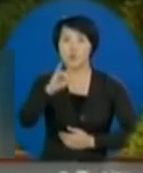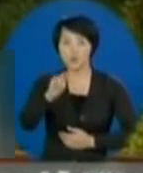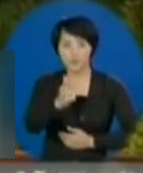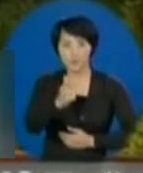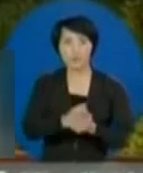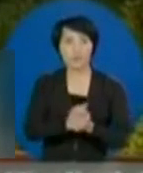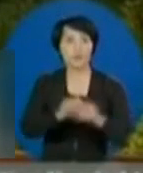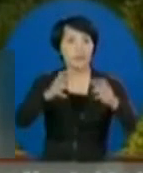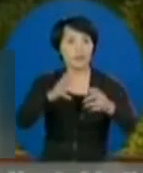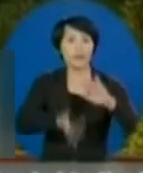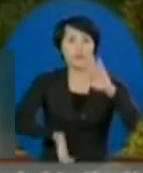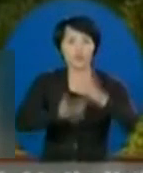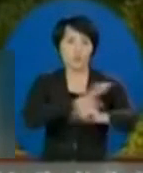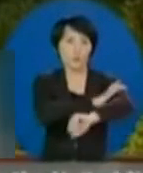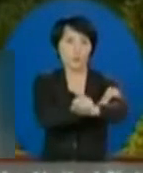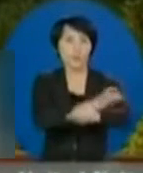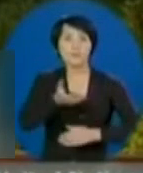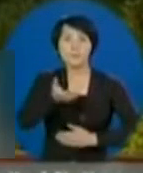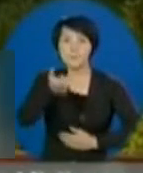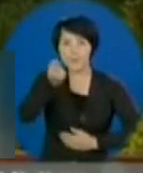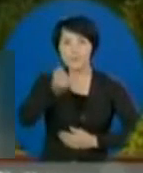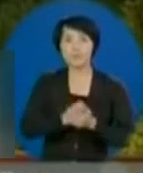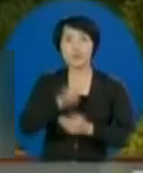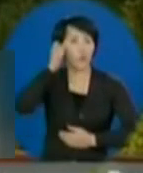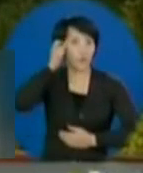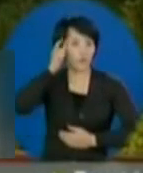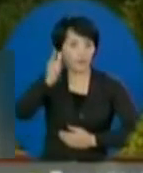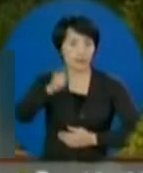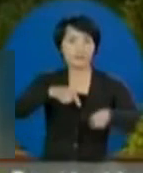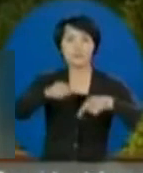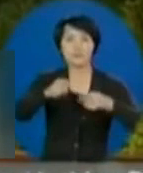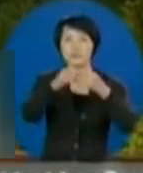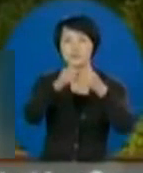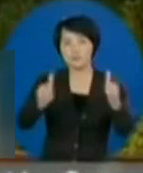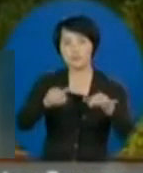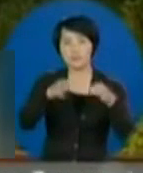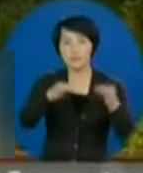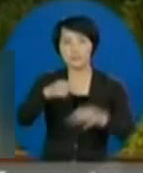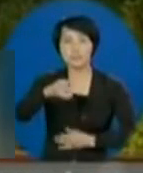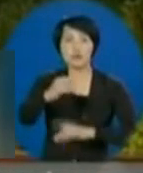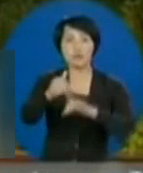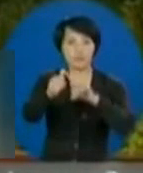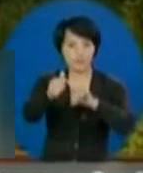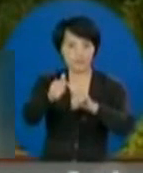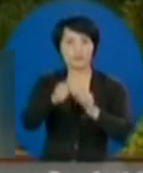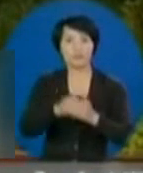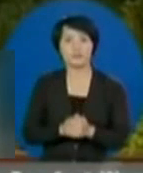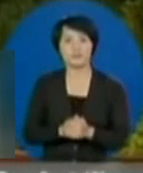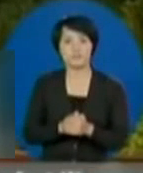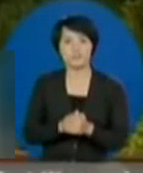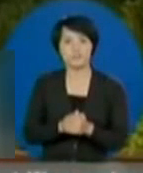조선인민군 최고사령관이신 위대한 용도자 김정일 동지께서